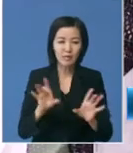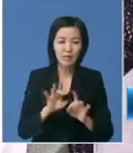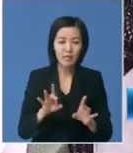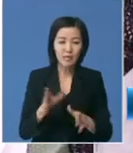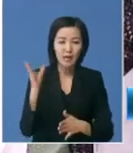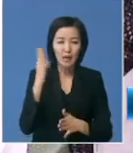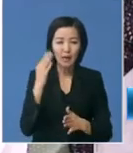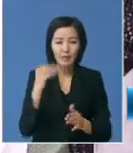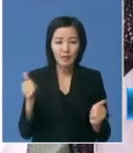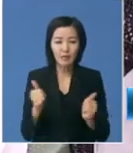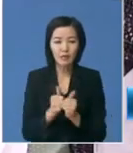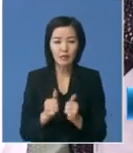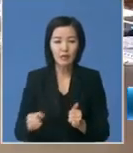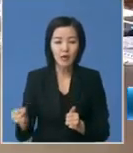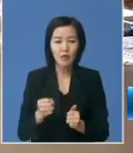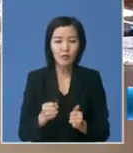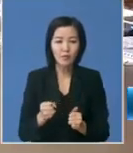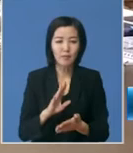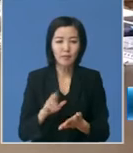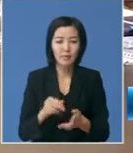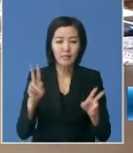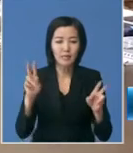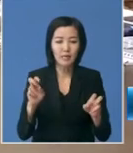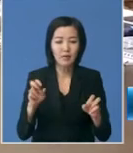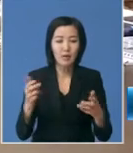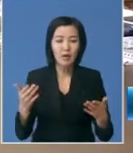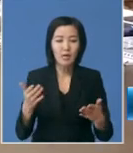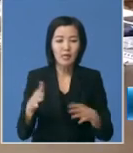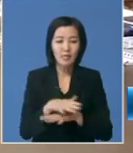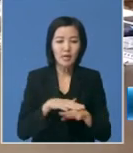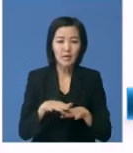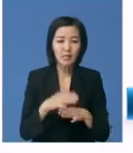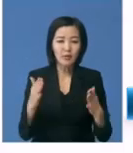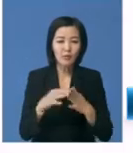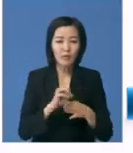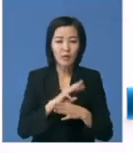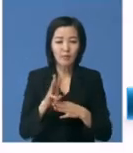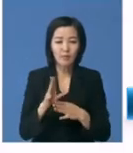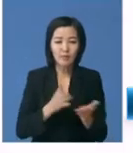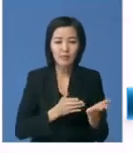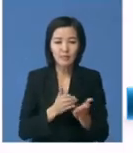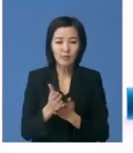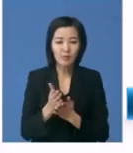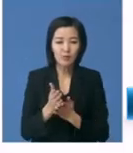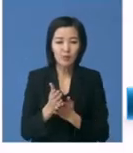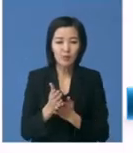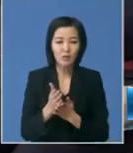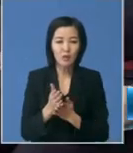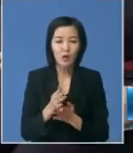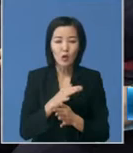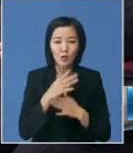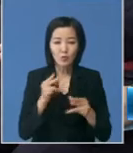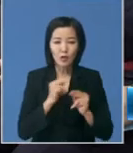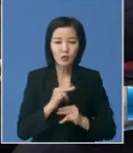іргелес ауданда бір өзекті мәселе болса, ол тұрғындарды баспанамен қамту. Райхан Садықова бұл бағытта ауыз толтырып айтарлықтай жұмыс